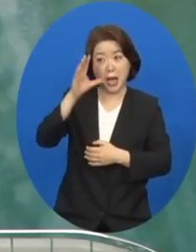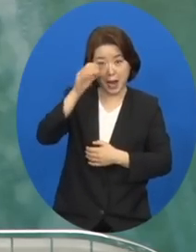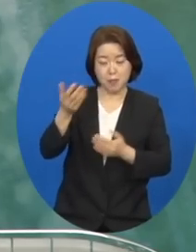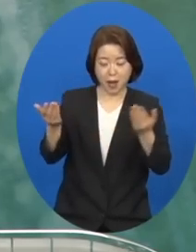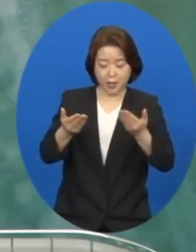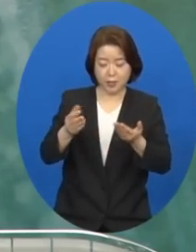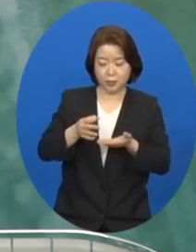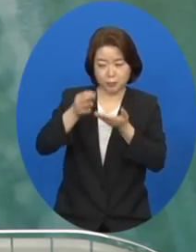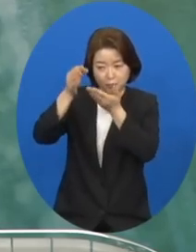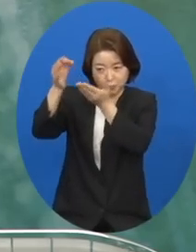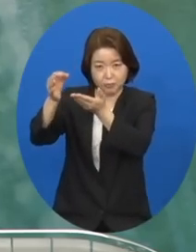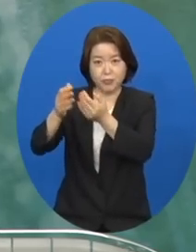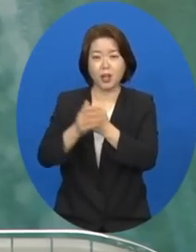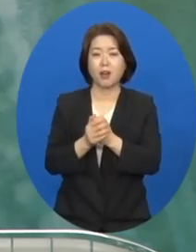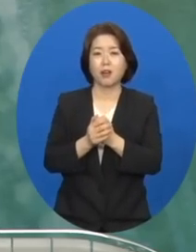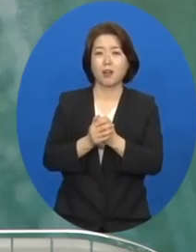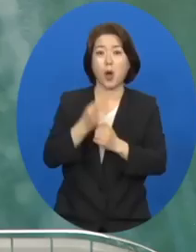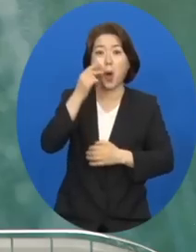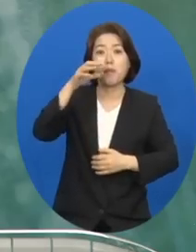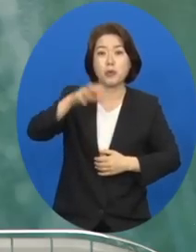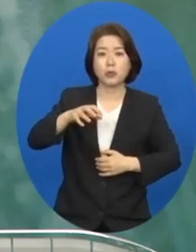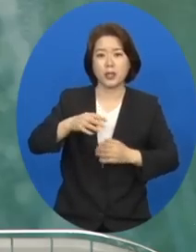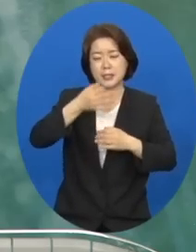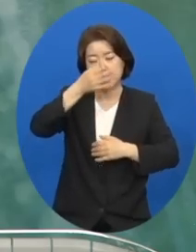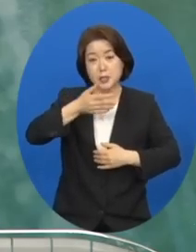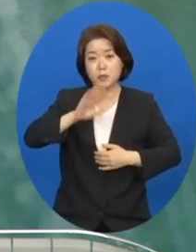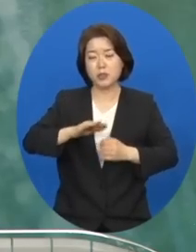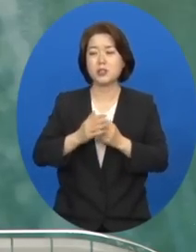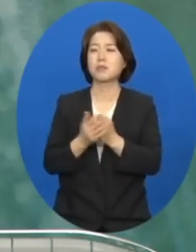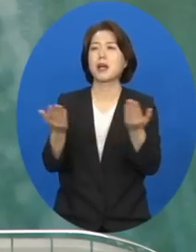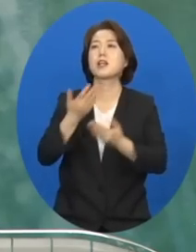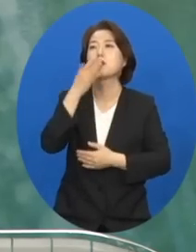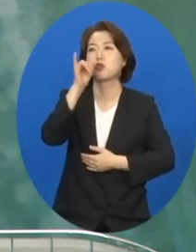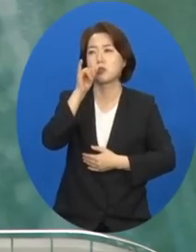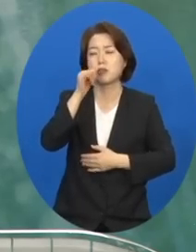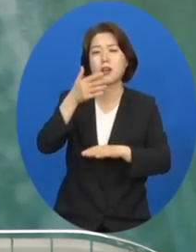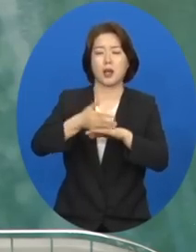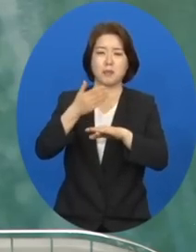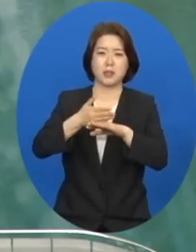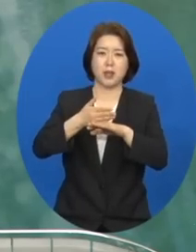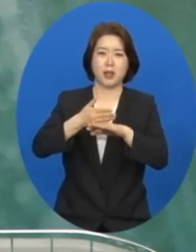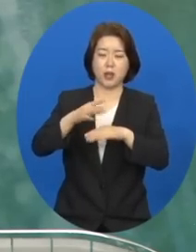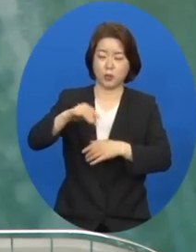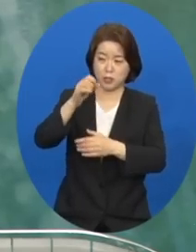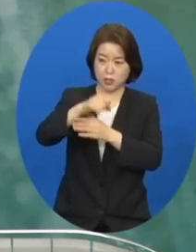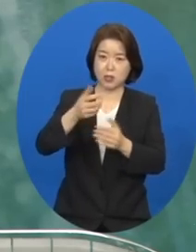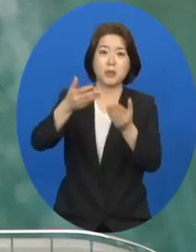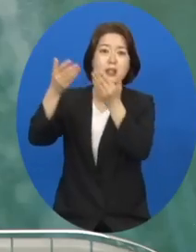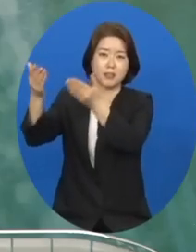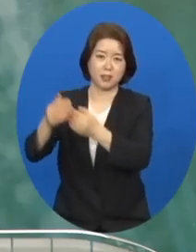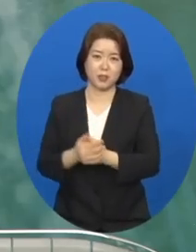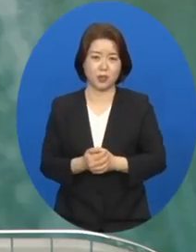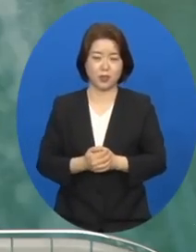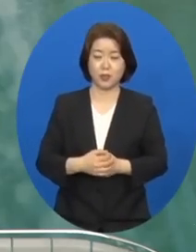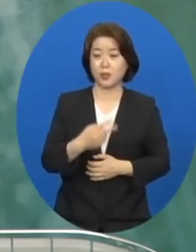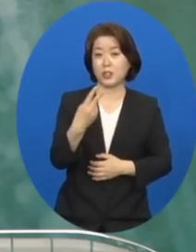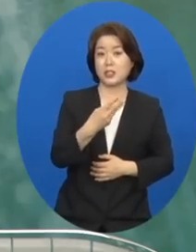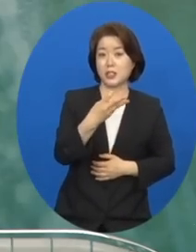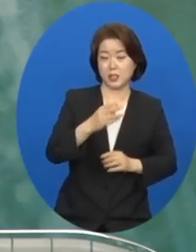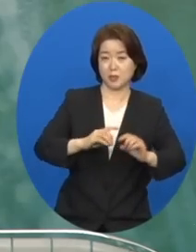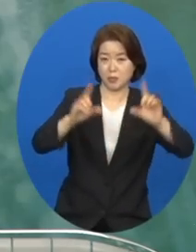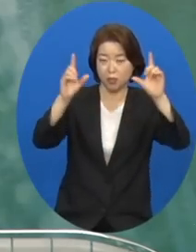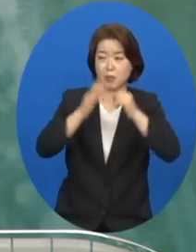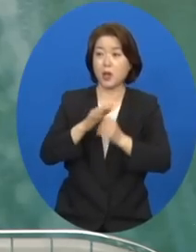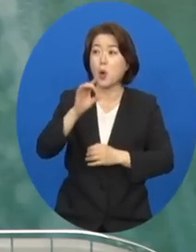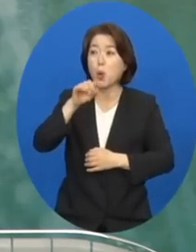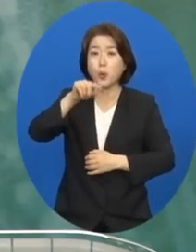일이지만 그러나 이 할 수 있게 해주셔서 감사합니다 첫열매 또한 드렸습니다 또한 2013년에 중앙 뼈를 가서 거기서 또한